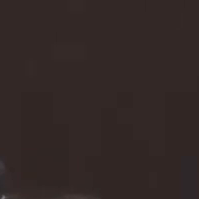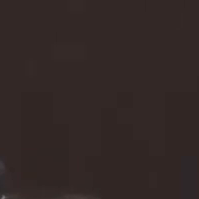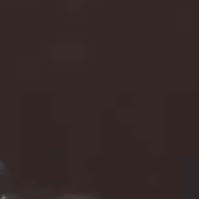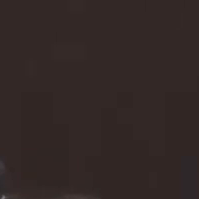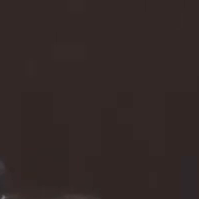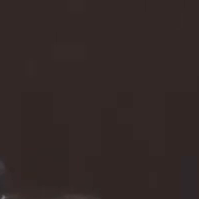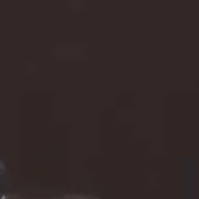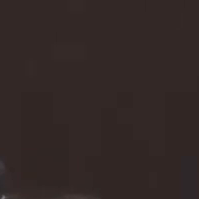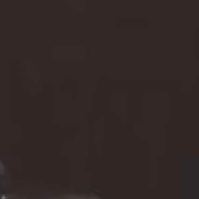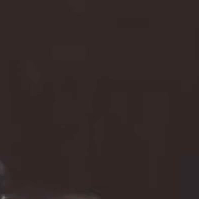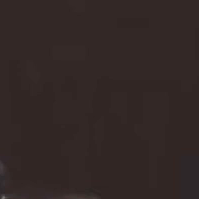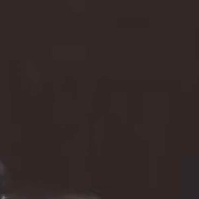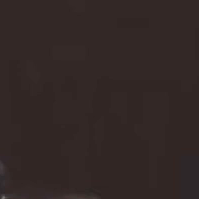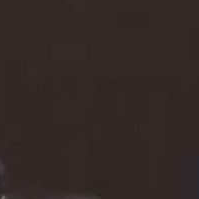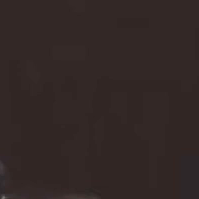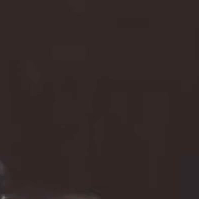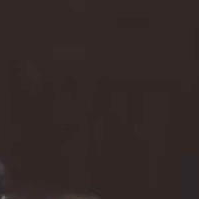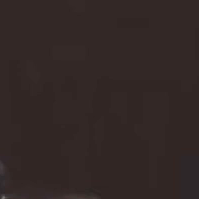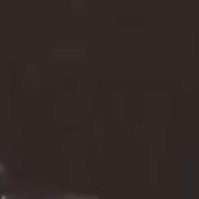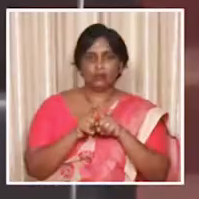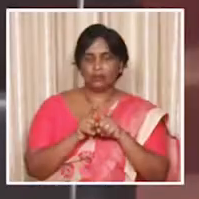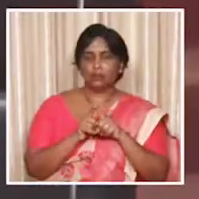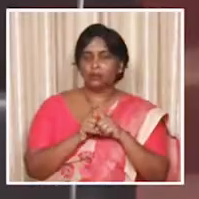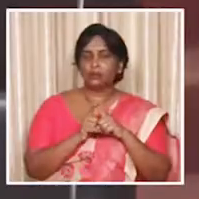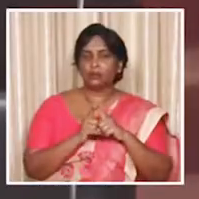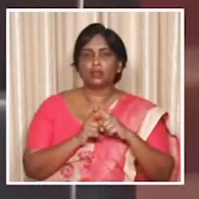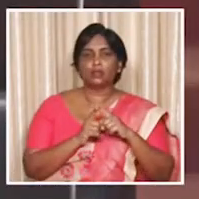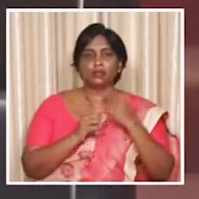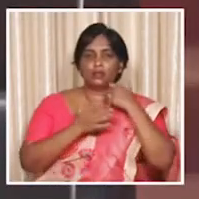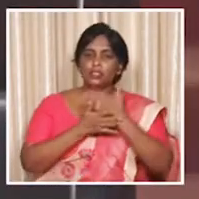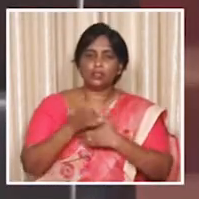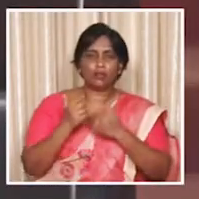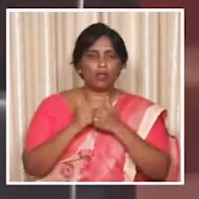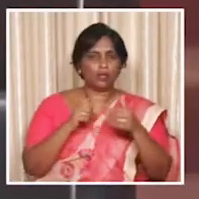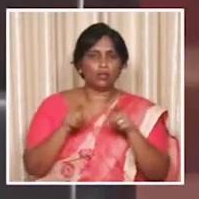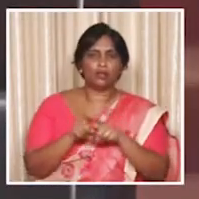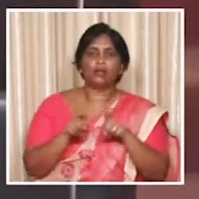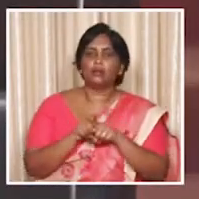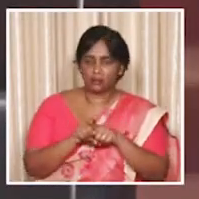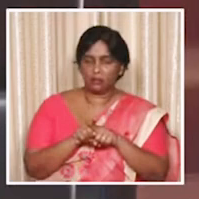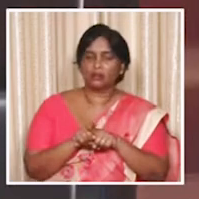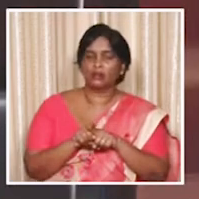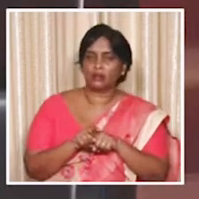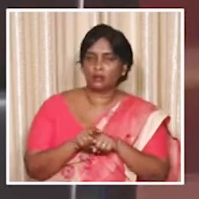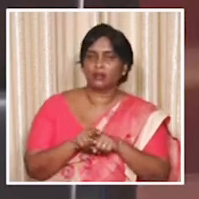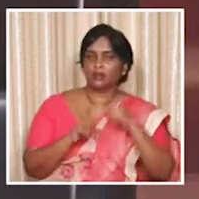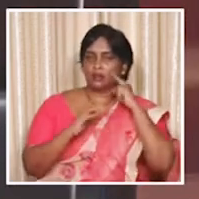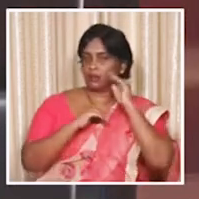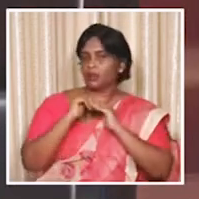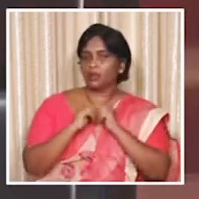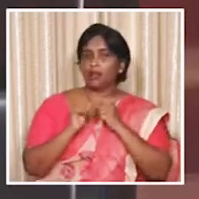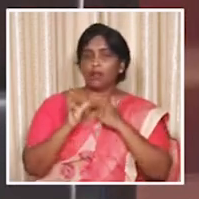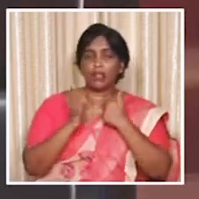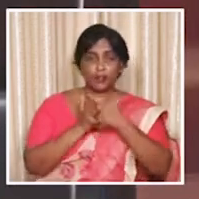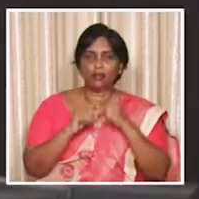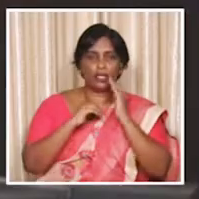ඔබතුමත් හිටියානේ ඇත්ත වශයෙන්ම චිත්‍රසිරී වාර්තාව අපි සම්පූර්ණ සහයෝගය දෙනවා මම අහන්න කැමතියි මේ වාර්තාව පන්තක් හැටියට